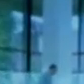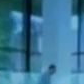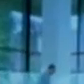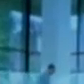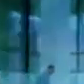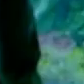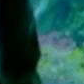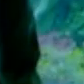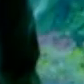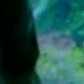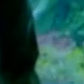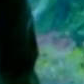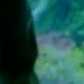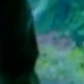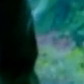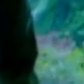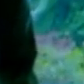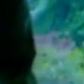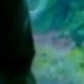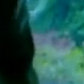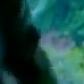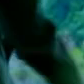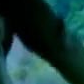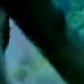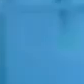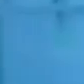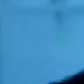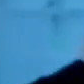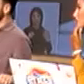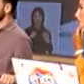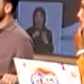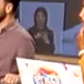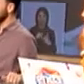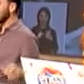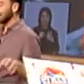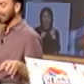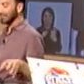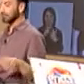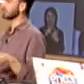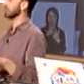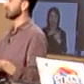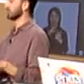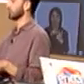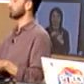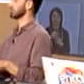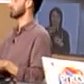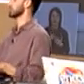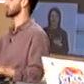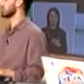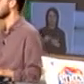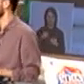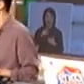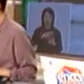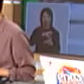ერთადერთი არა არჩევნებში მონაწილეობის უფლება რა სახით ხდება. ასე არალეგალების ფაქტორია ძალიან მნიშვნელოვანი. არალეგალებს რამდენად აქვთ ამ